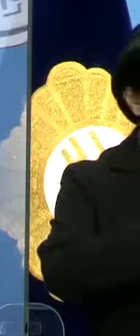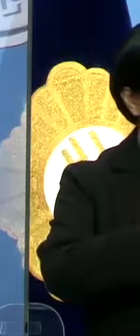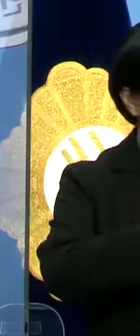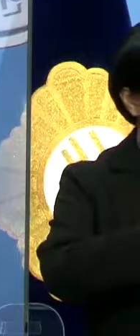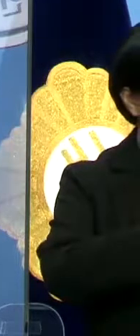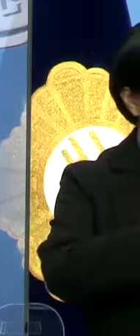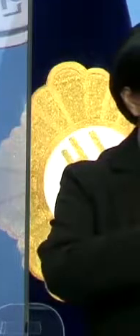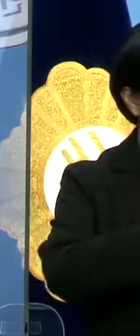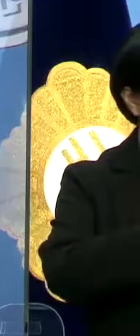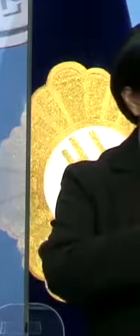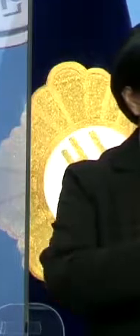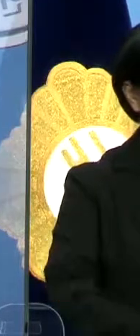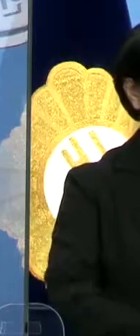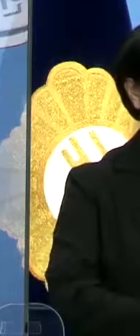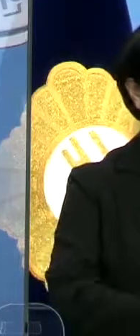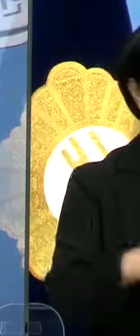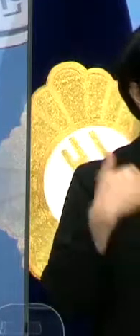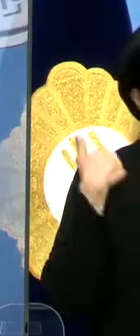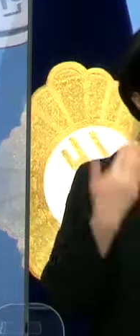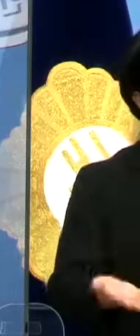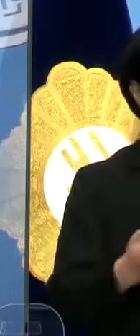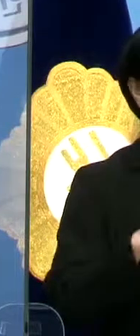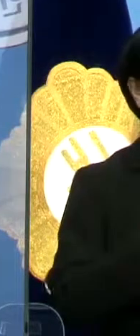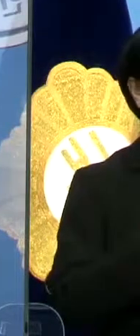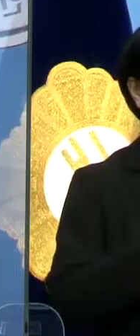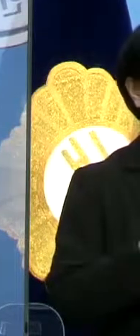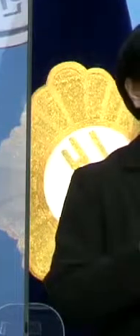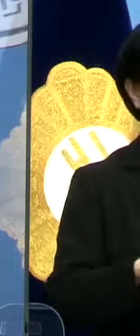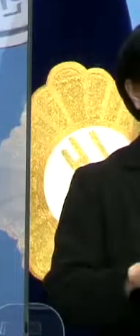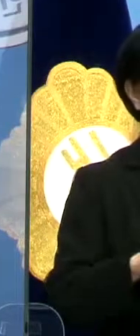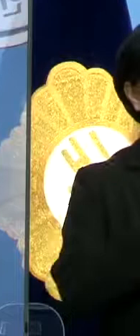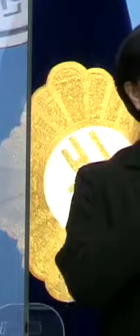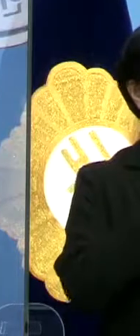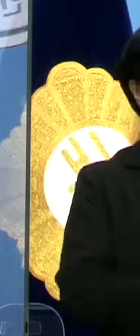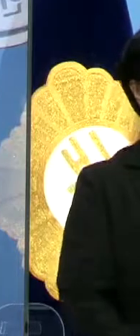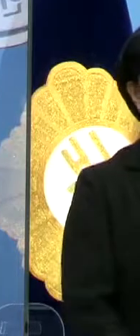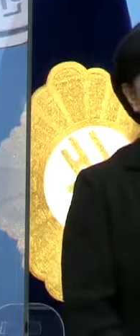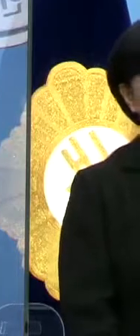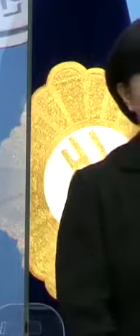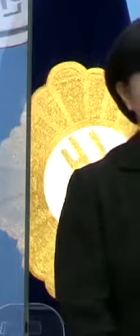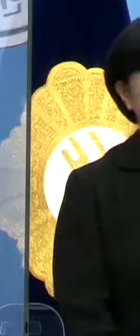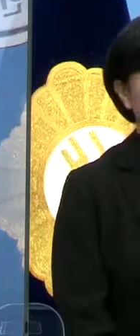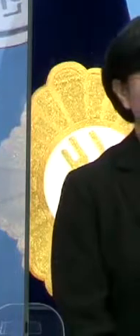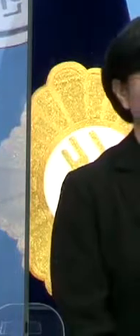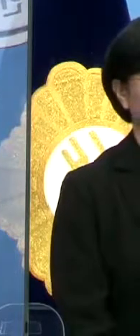1집 헌신짝 버리듯이 내팽개치는 것에 다름이 아닙니다